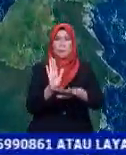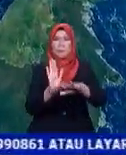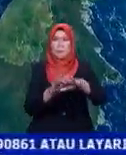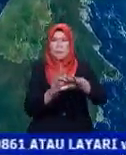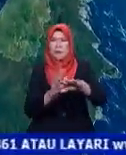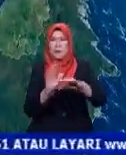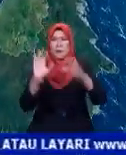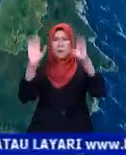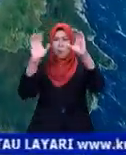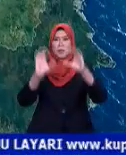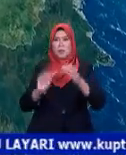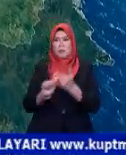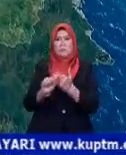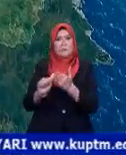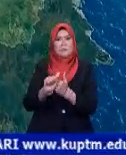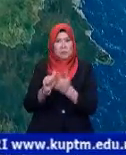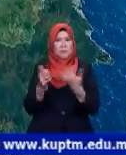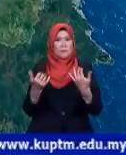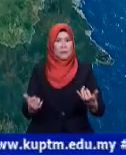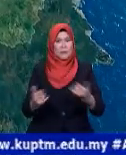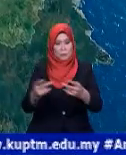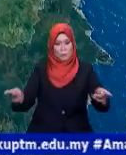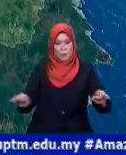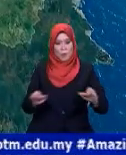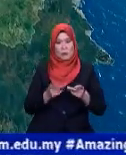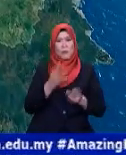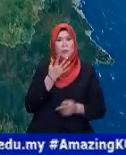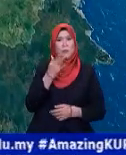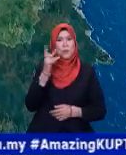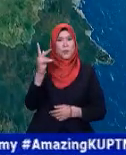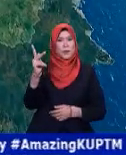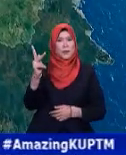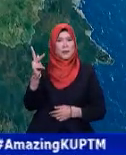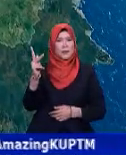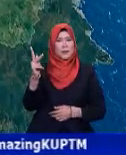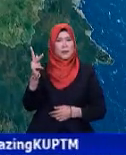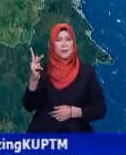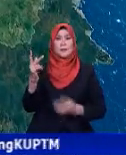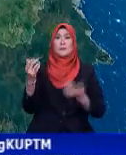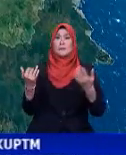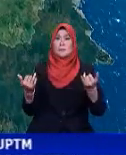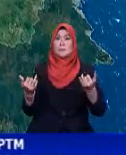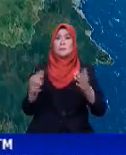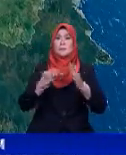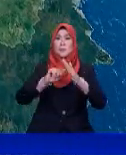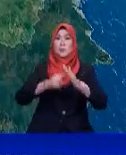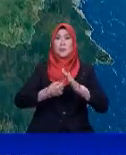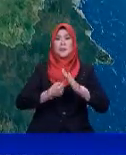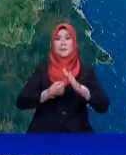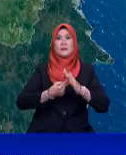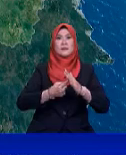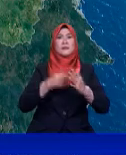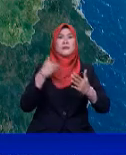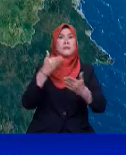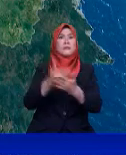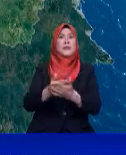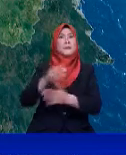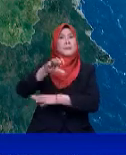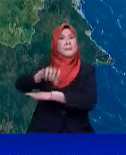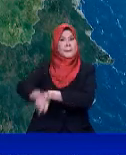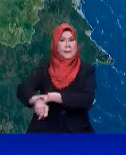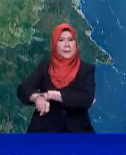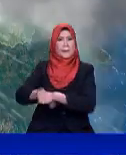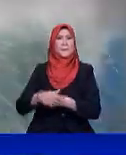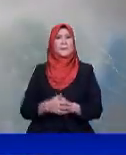angin kencang dan laut bergelora peringkat pertama di kawasan yang berwarna kuning, yang mana keadaan ini akan berkuat kuasa sehingga ke tengah malam